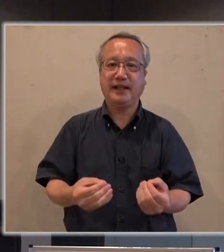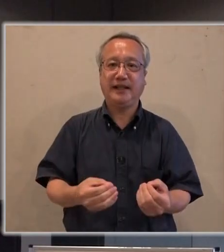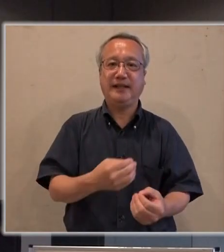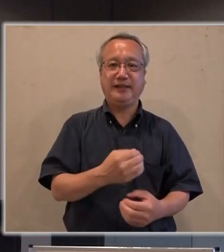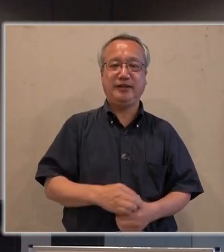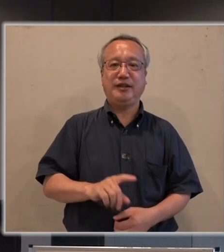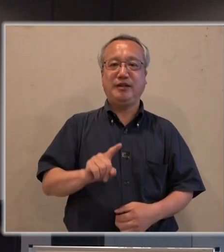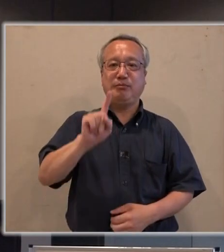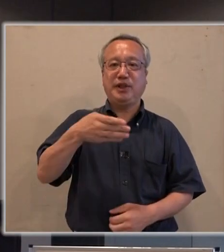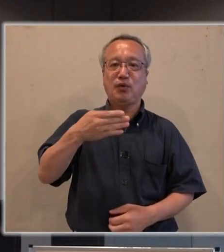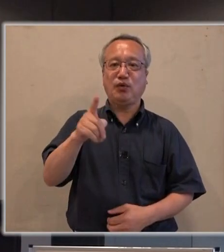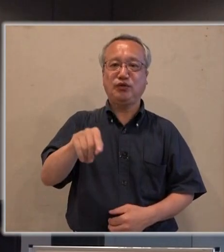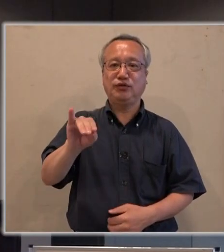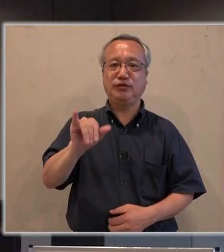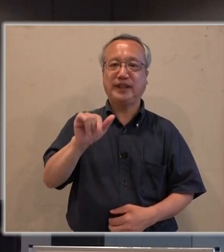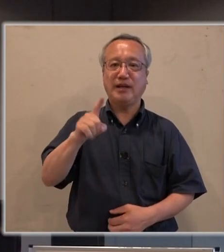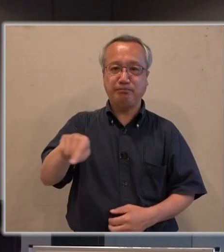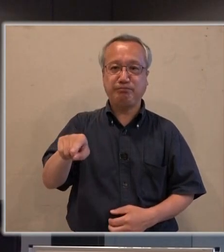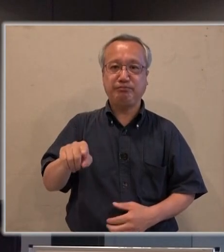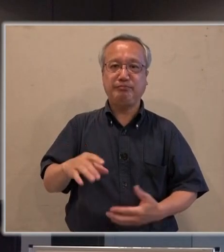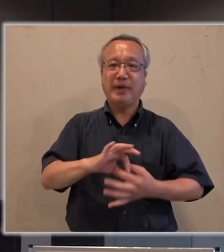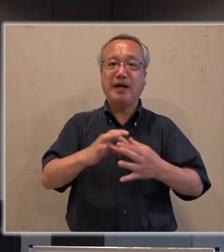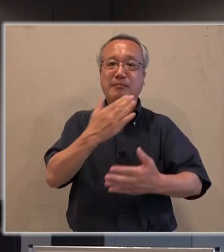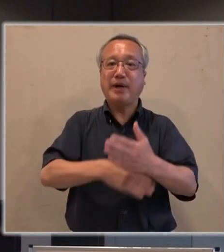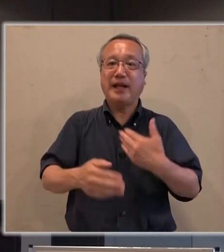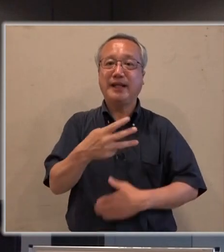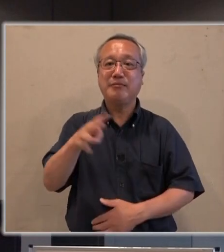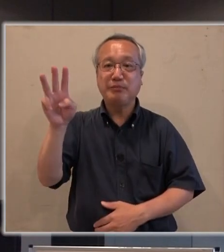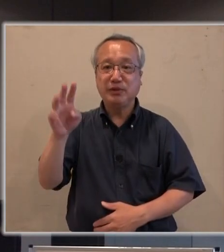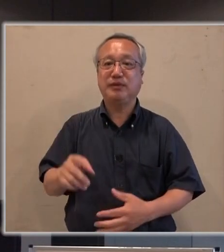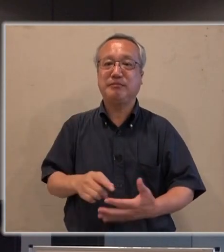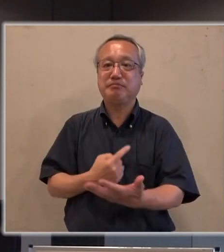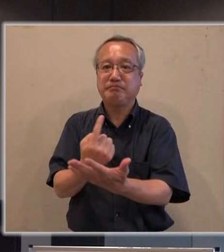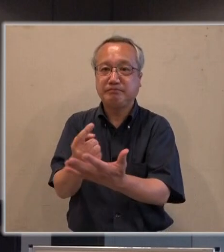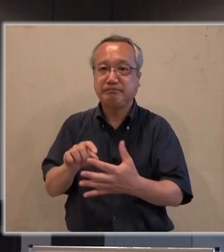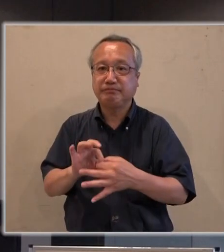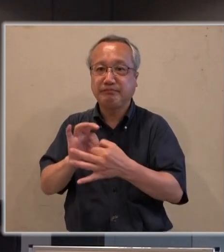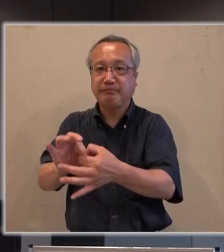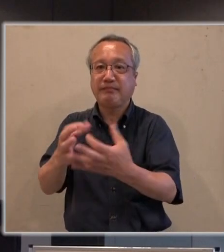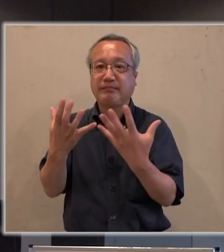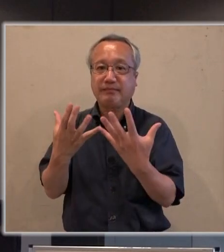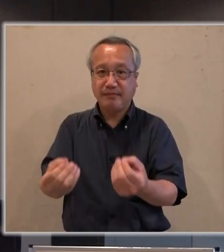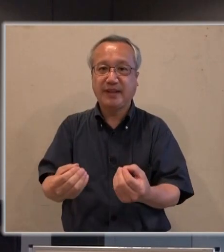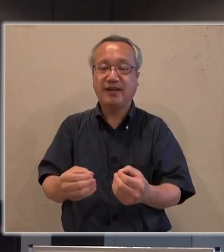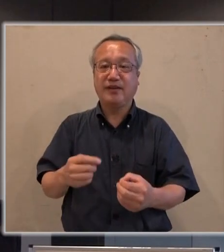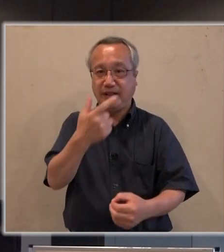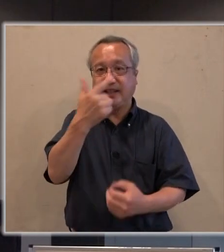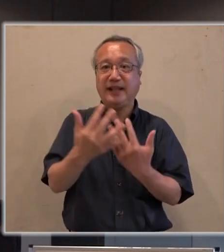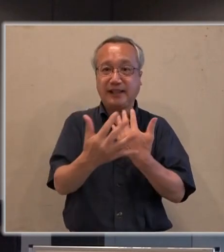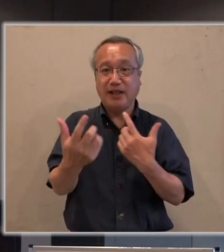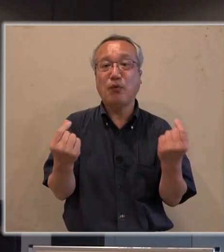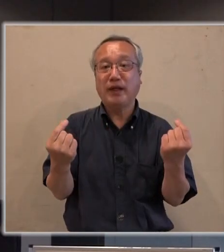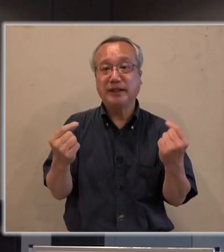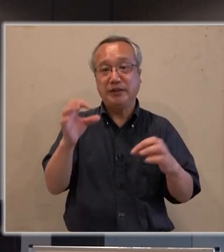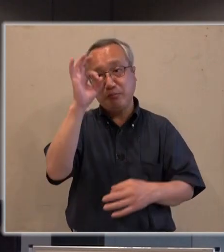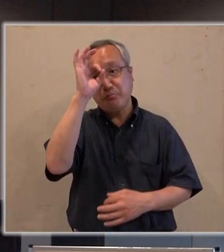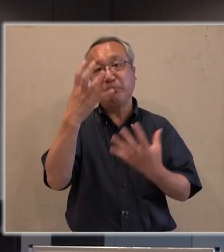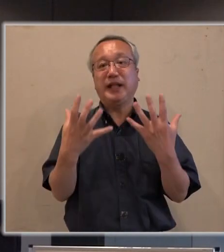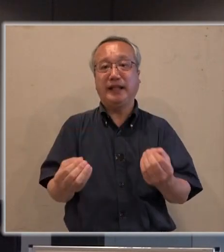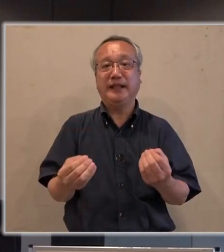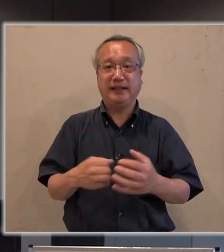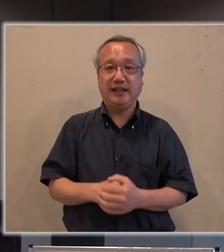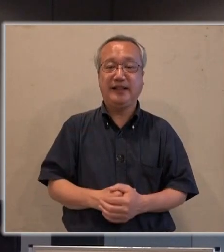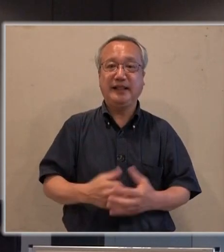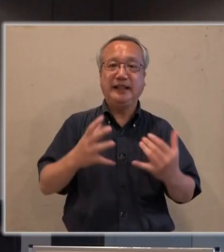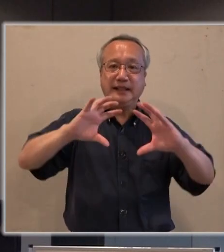ンパラリンピックにを訪問しました。ここで私もパラリンピックの開会式を山本さんと同様見たんですが、やはり世界